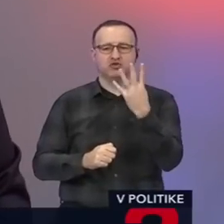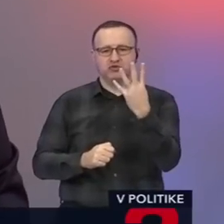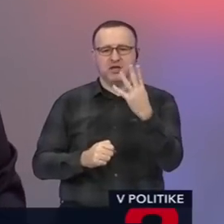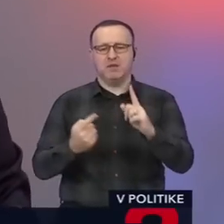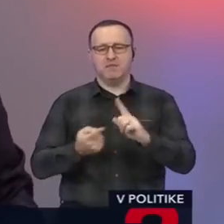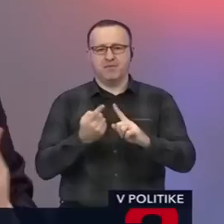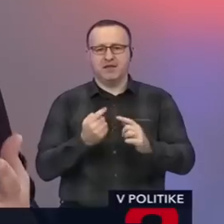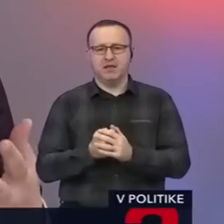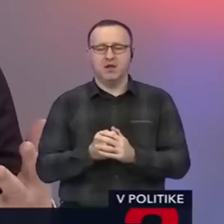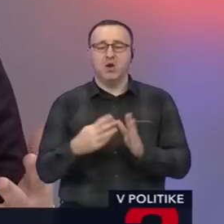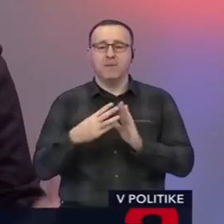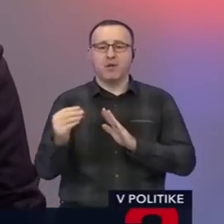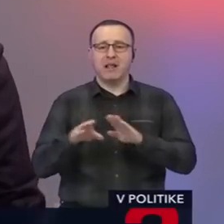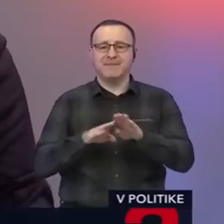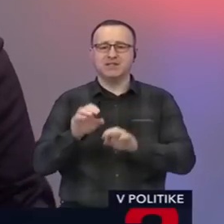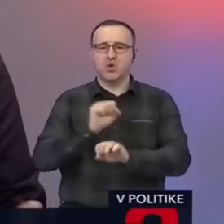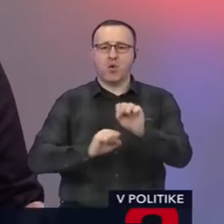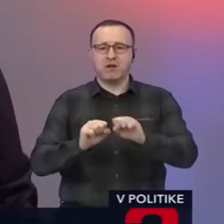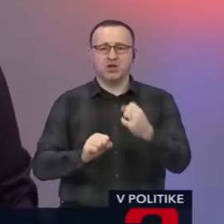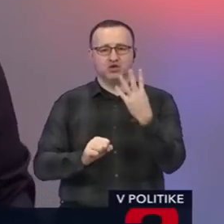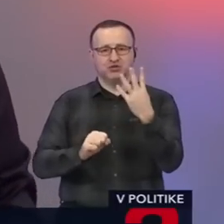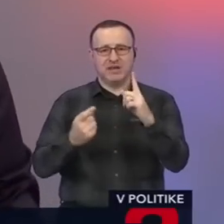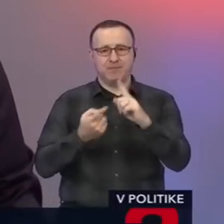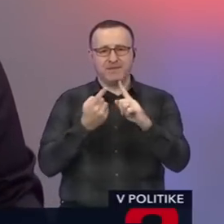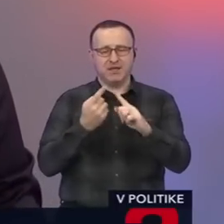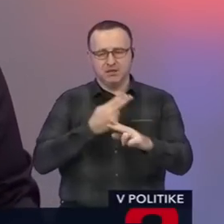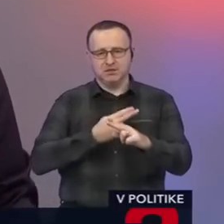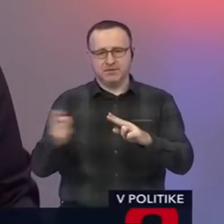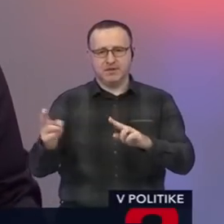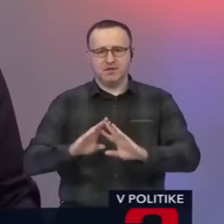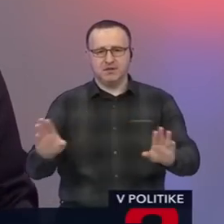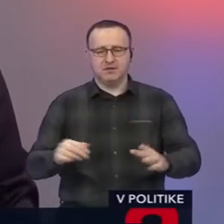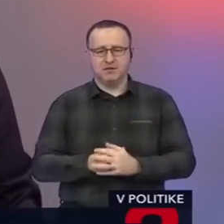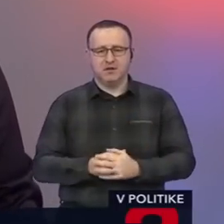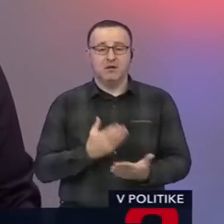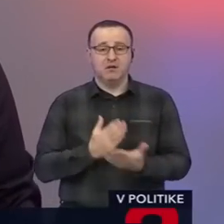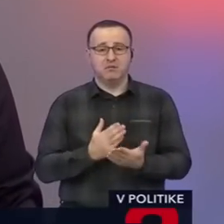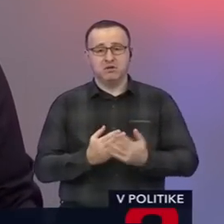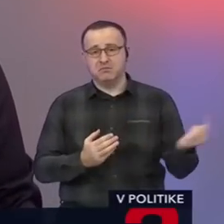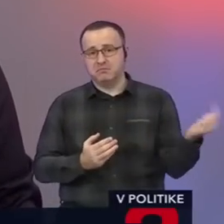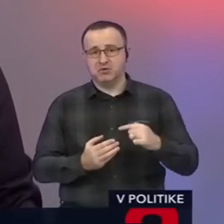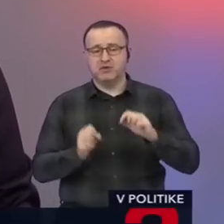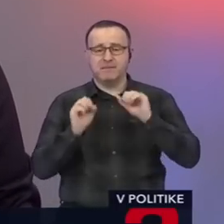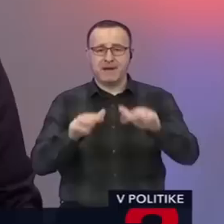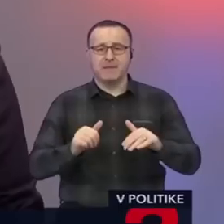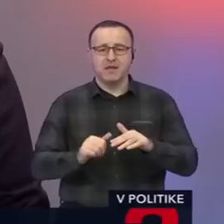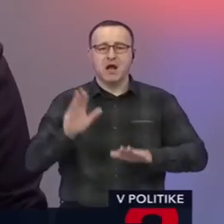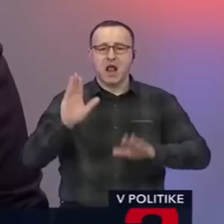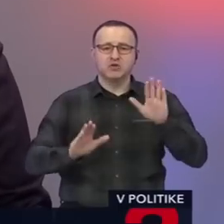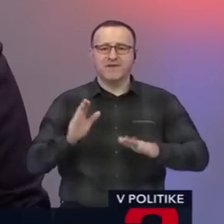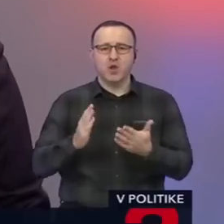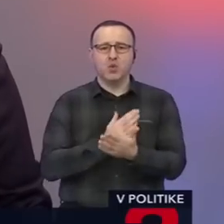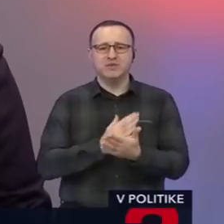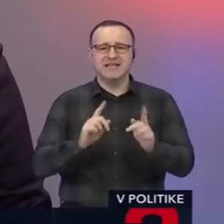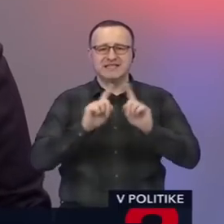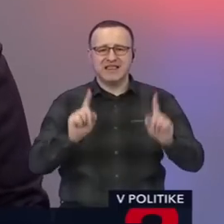obrany boli údajne splnené. Čiže keď by prišlo do parlamentu hlasovanie o uznesení